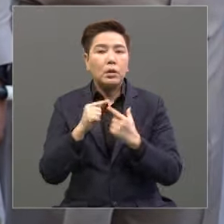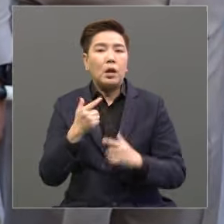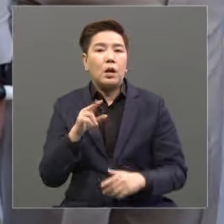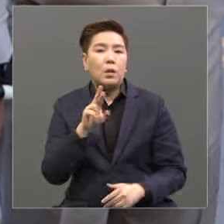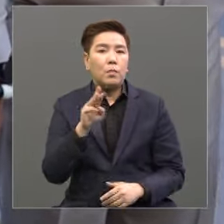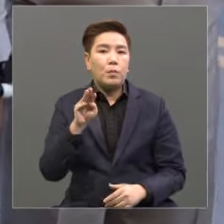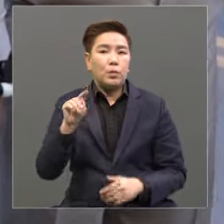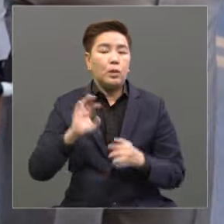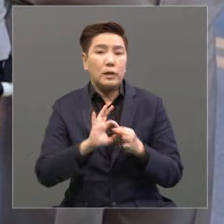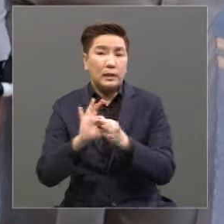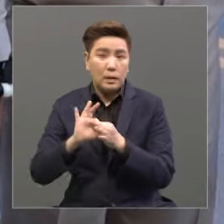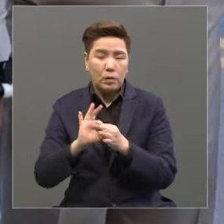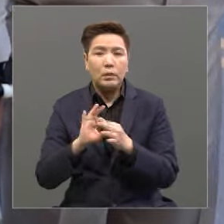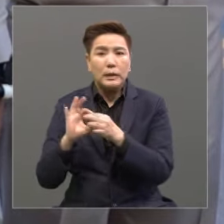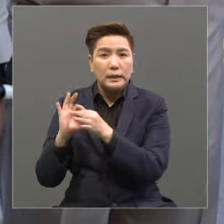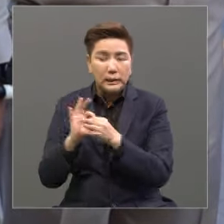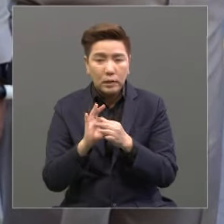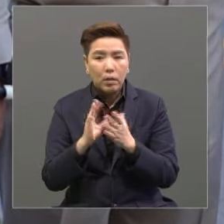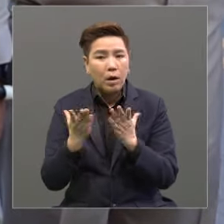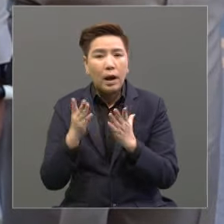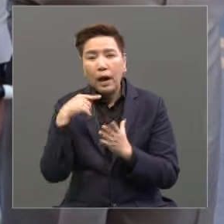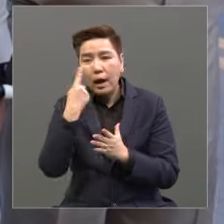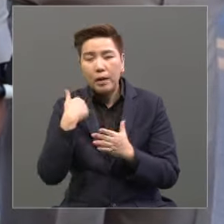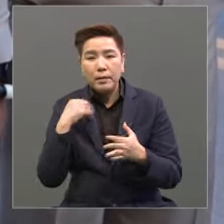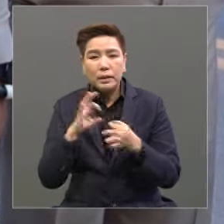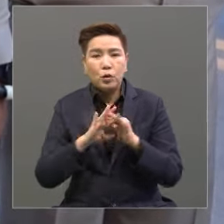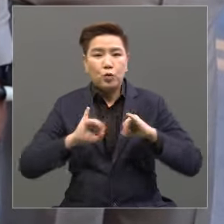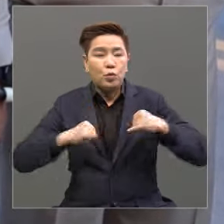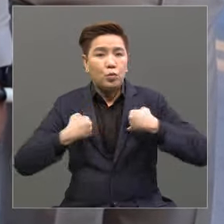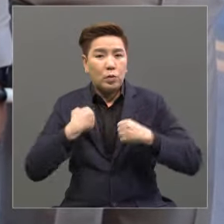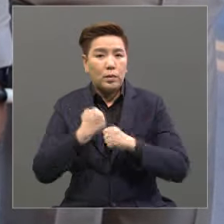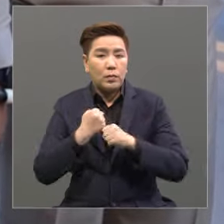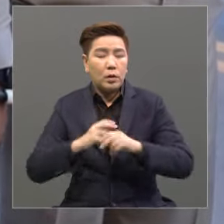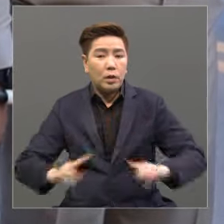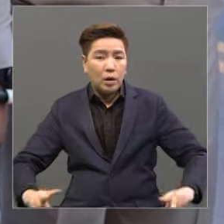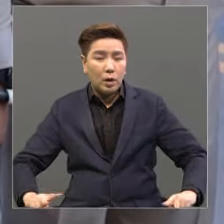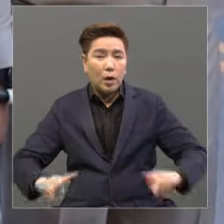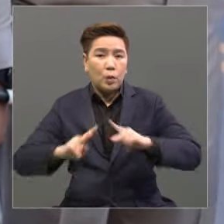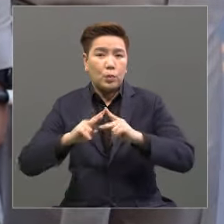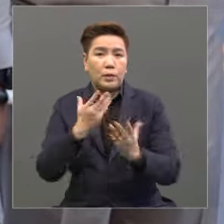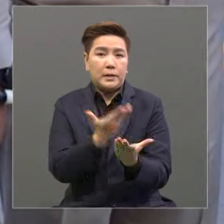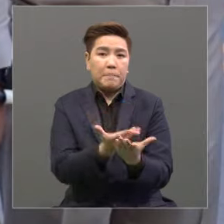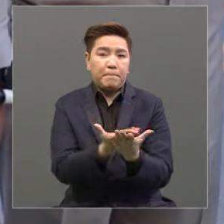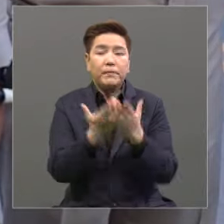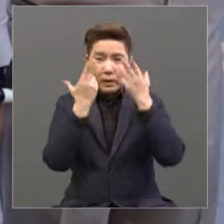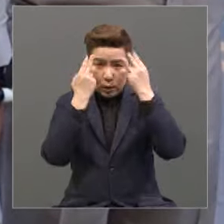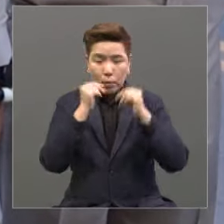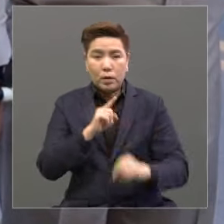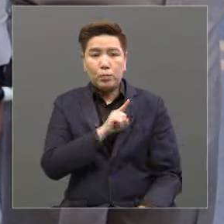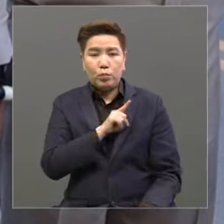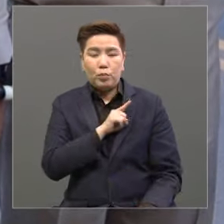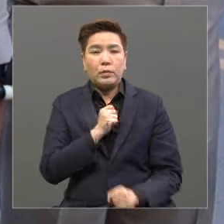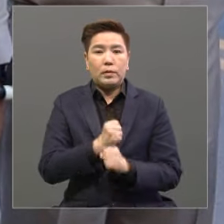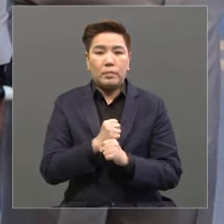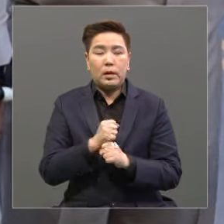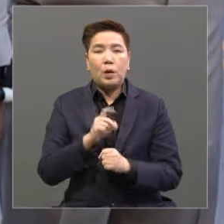ที่เกี่ยวข้องก็เกี่ยวข้องก็ไม่มีใครอื่นใครเจ้าของงานก็กระทรวงการคลังก็ท่านนายกท่านก็ควบอยู่แล้ว